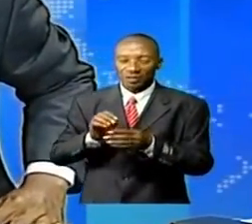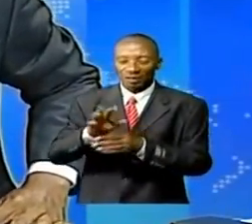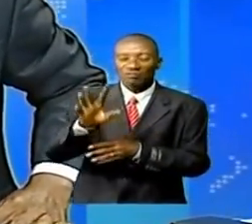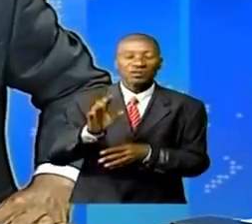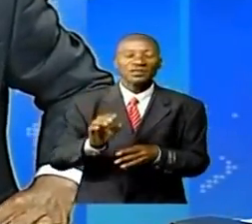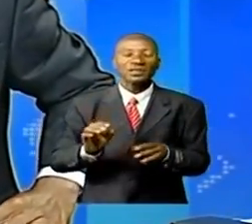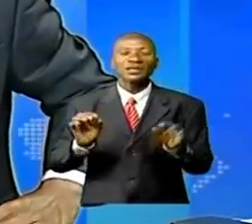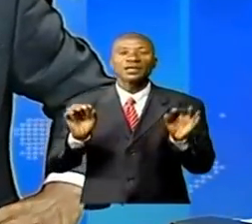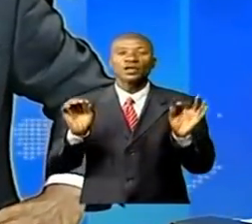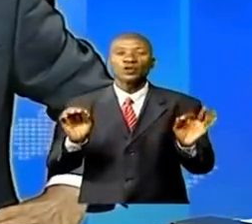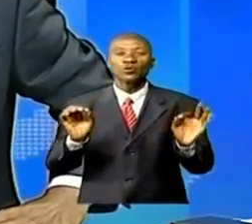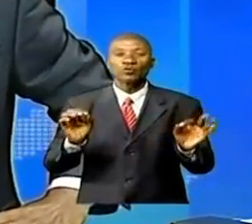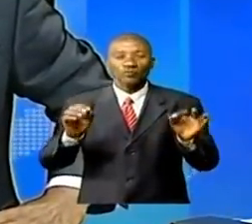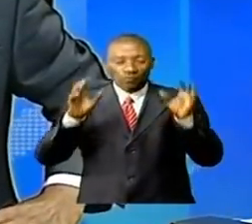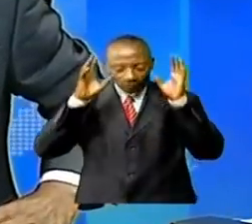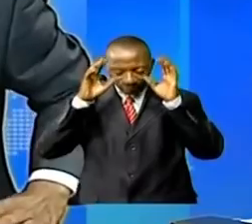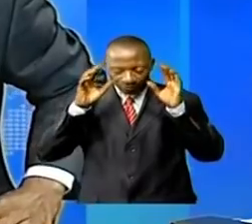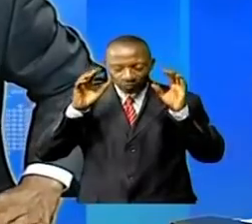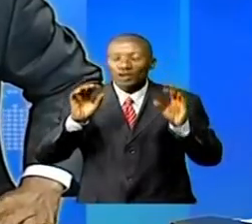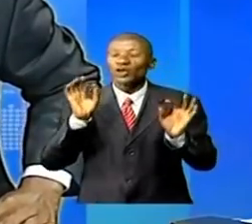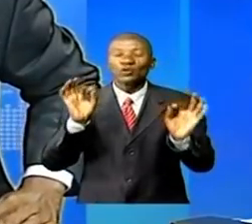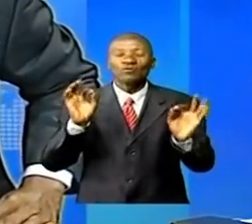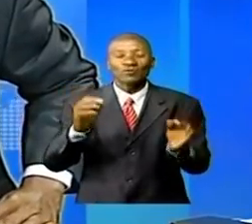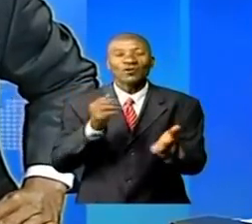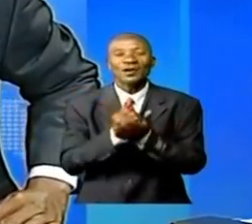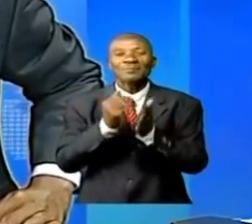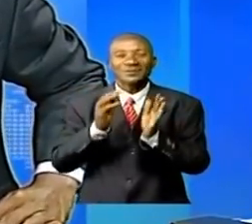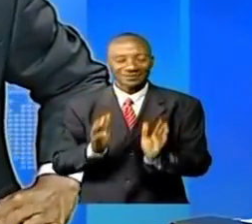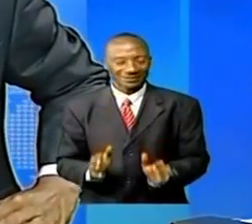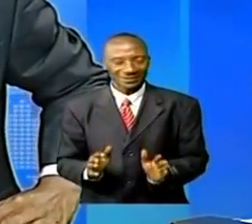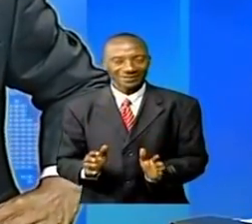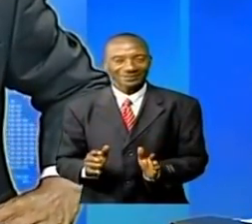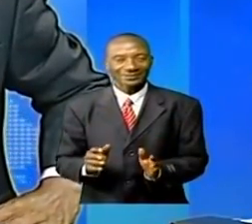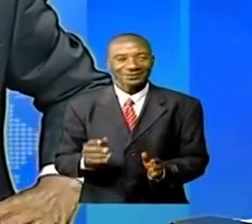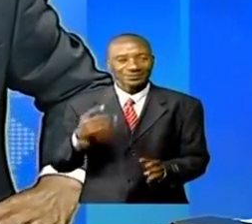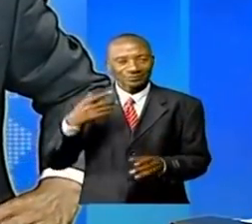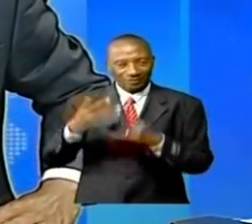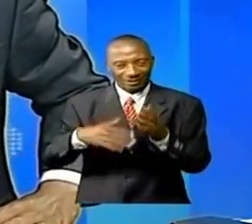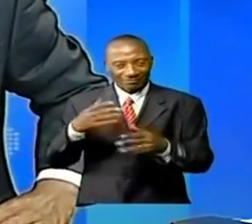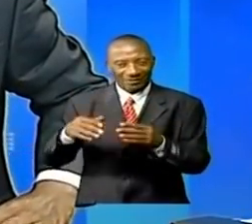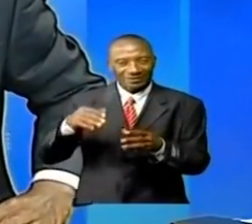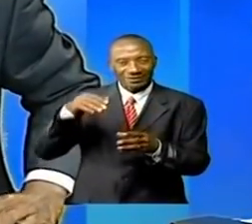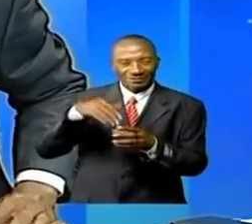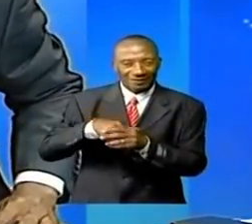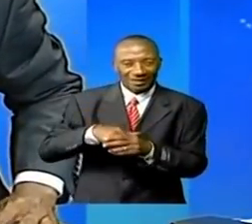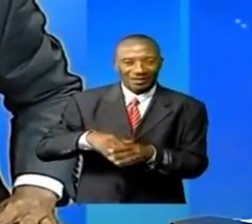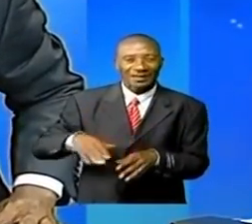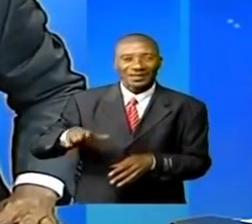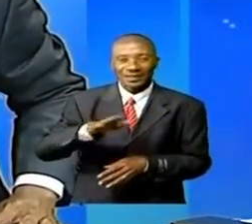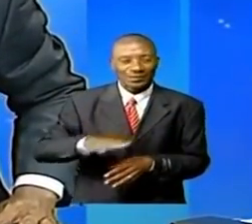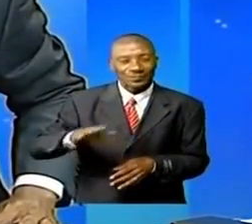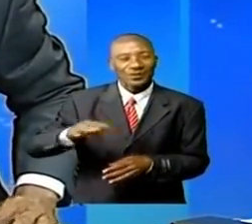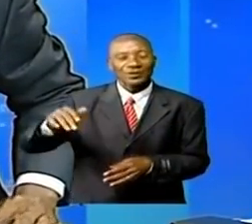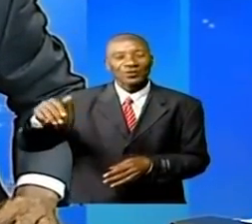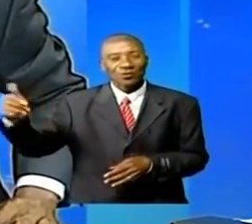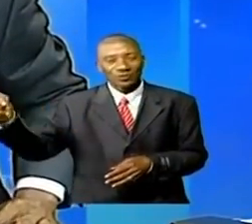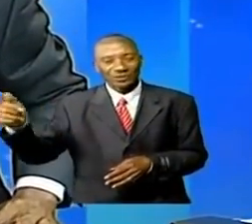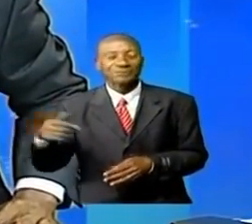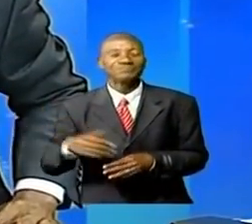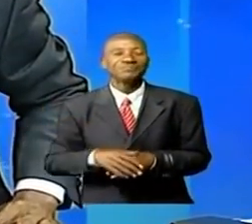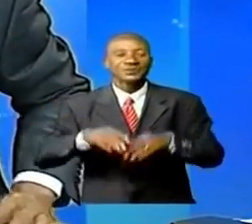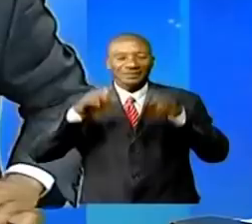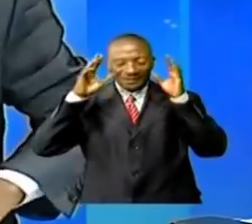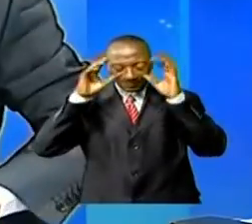deux nations doivent sceller de pactes de confiance forts du potentiel industriel et technologique. Le président de la République